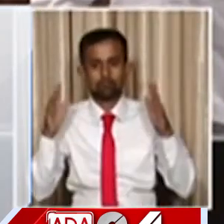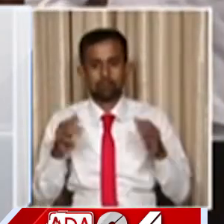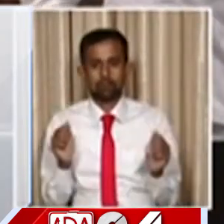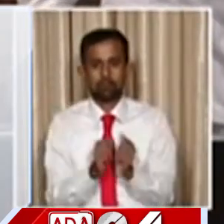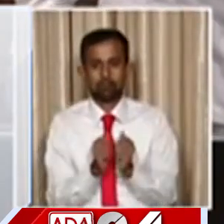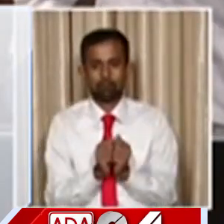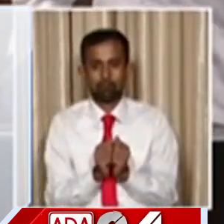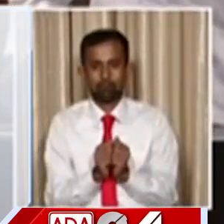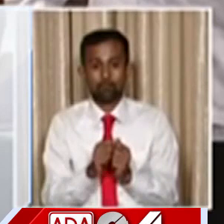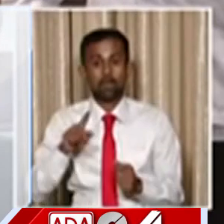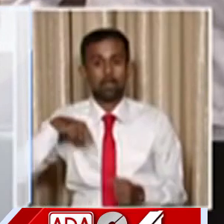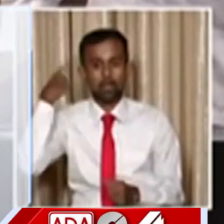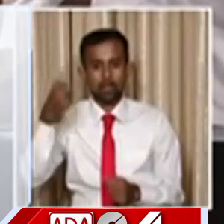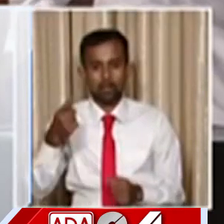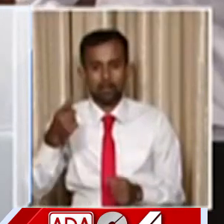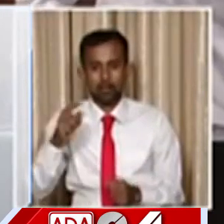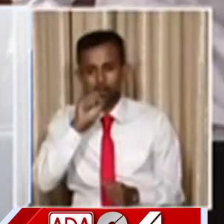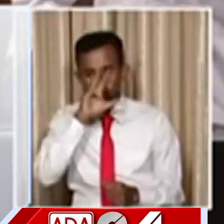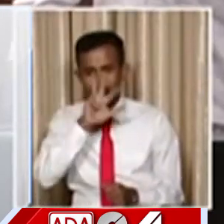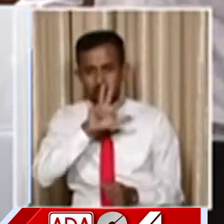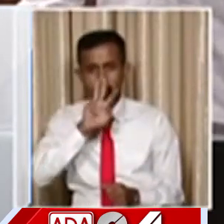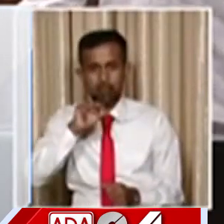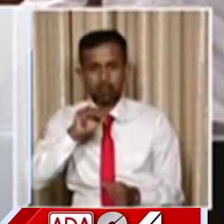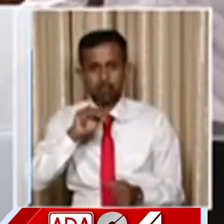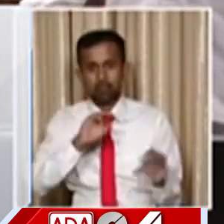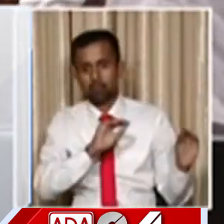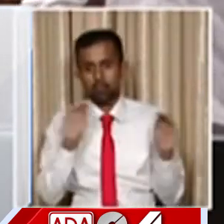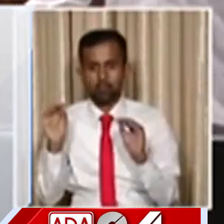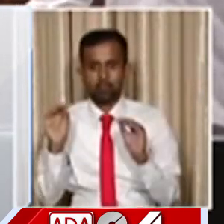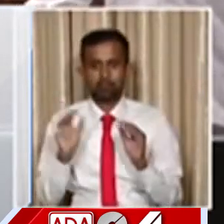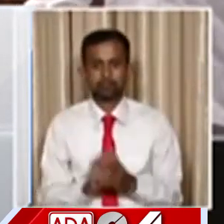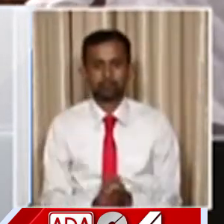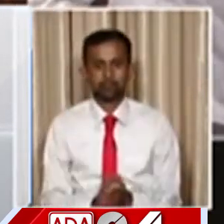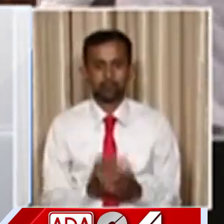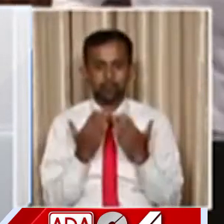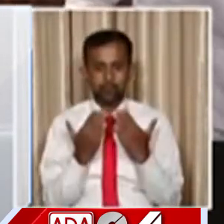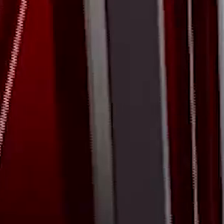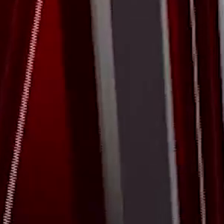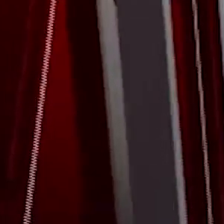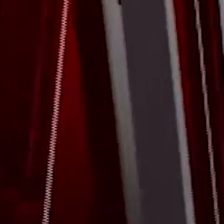කටයුතු හෙට දින උදෑසන 9:30 වෙනතුරු කල්තබන ලැබේ.